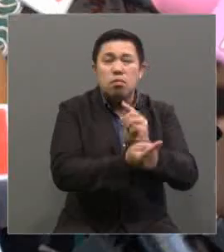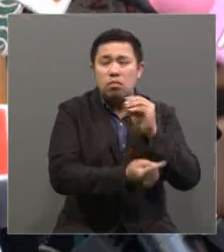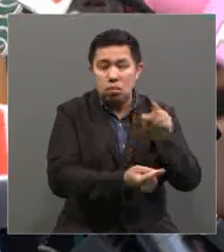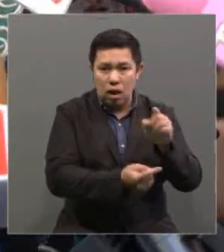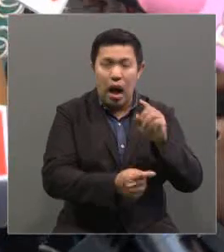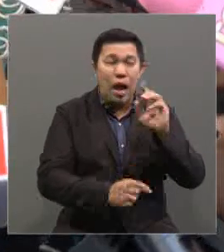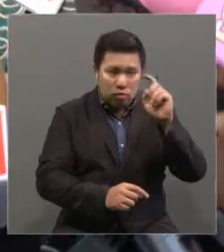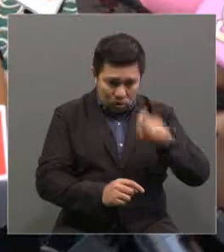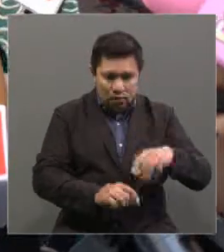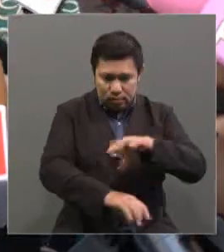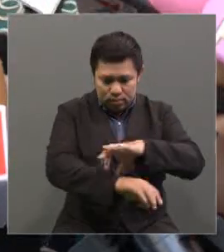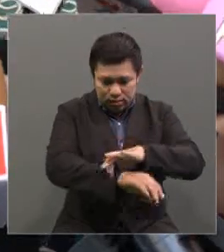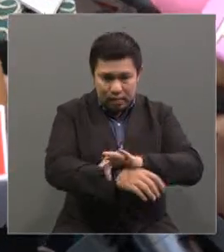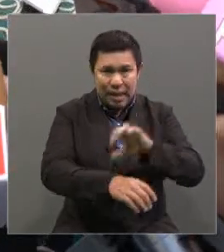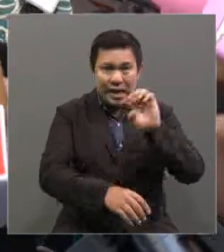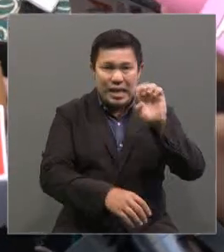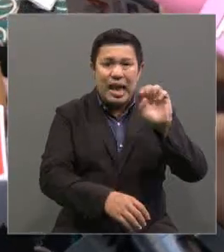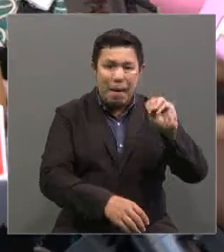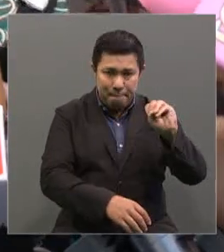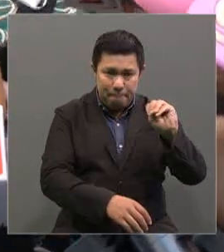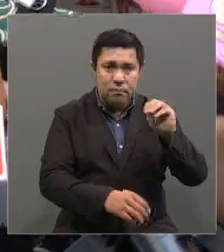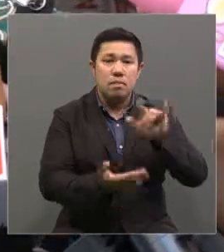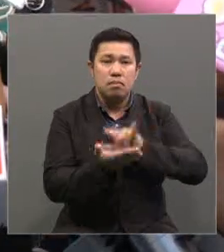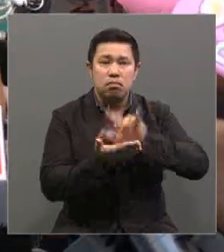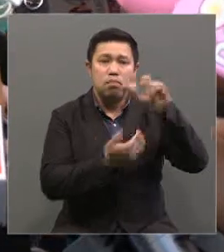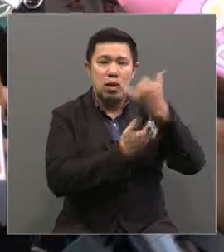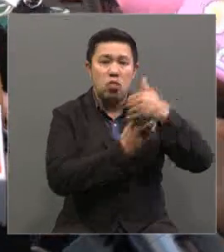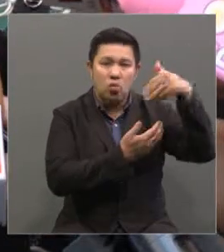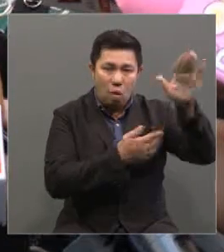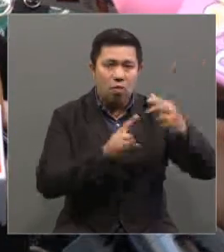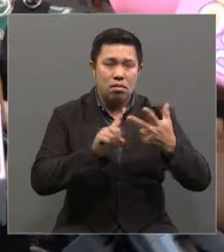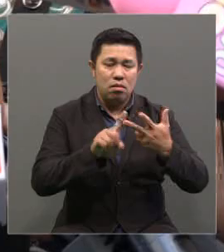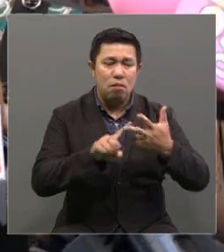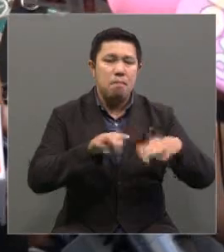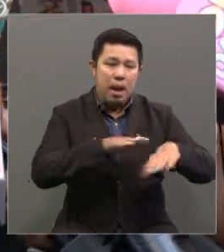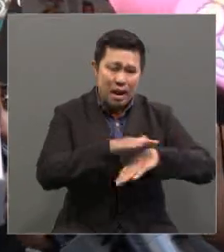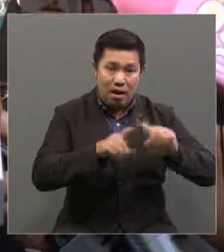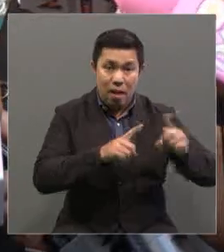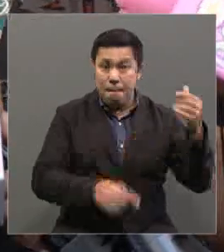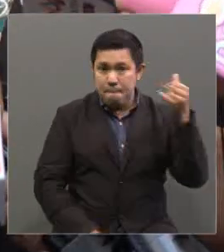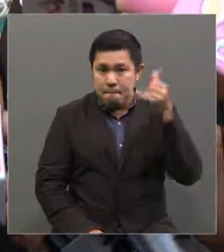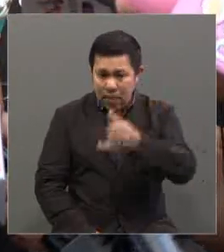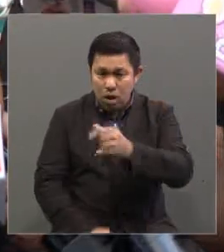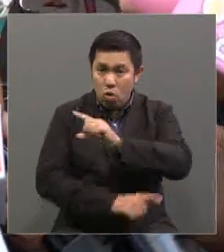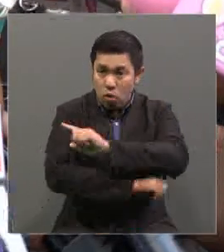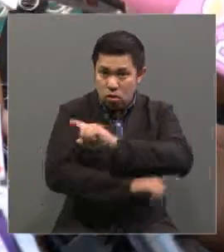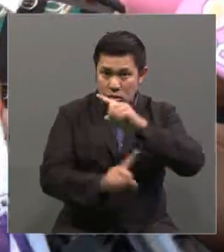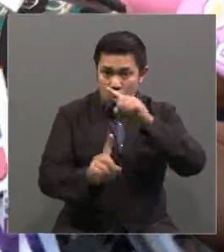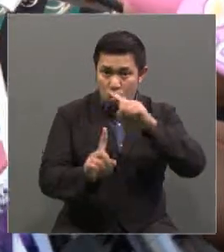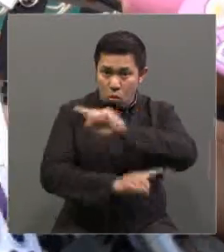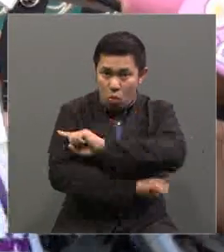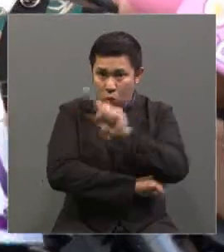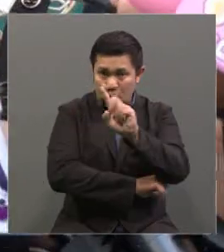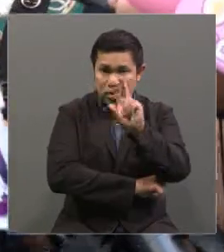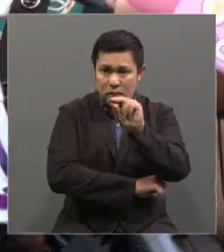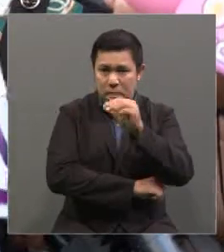งื่อนไขก็คือให้ติดกำไร EM ห้ามเดินทางออกนอกประเทศห้ามยุ่งเกี่ยวกับพยานหลักฐานและต้องมารายงานตัวตามกำหนดทุกๆ30วัน